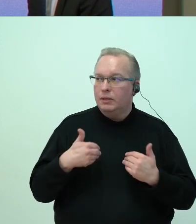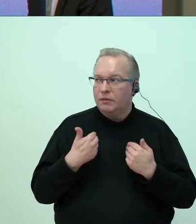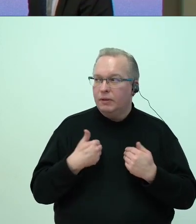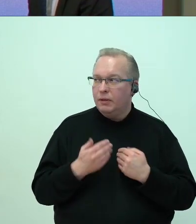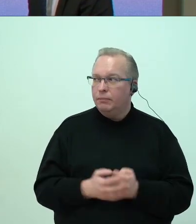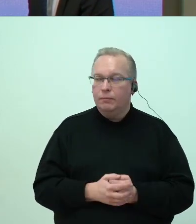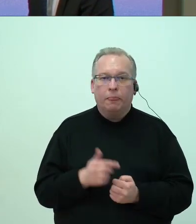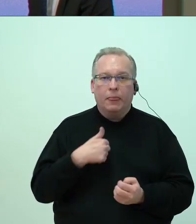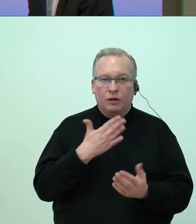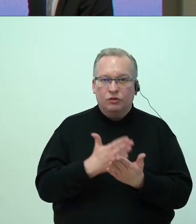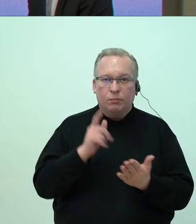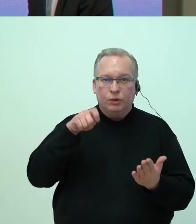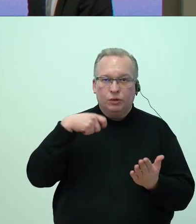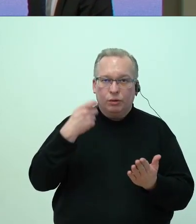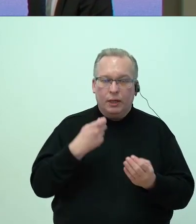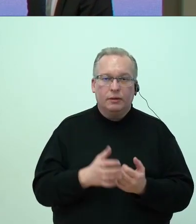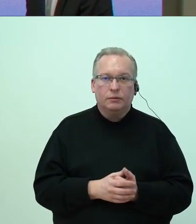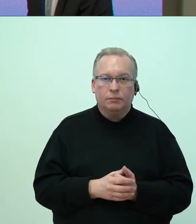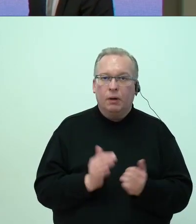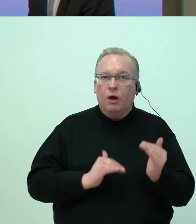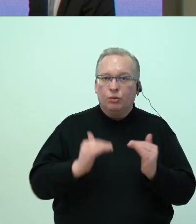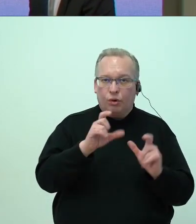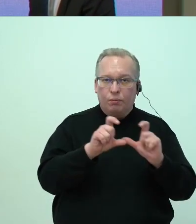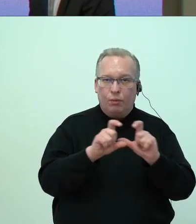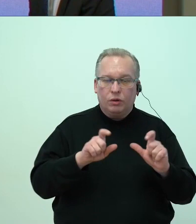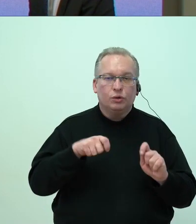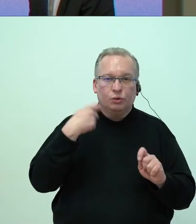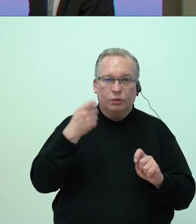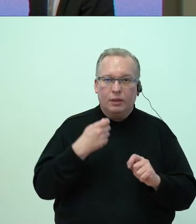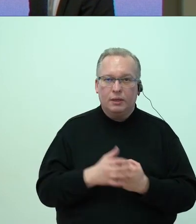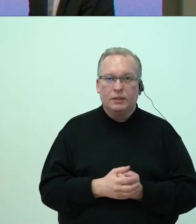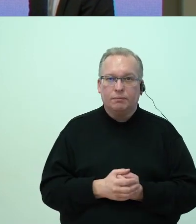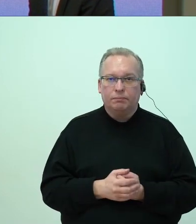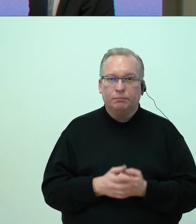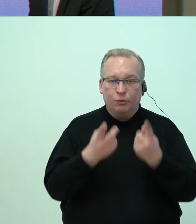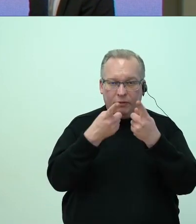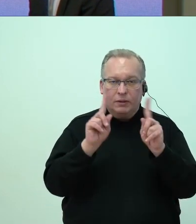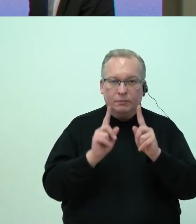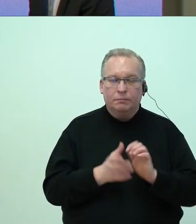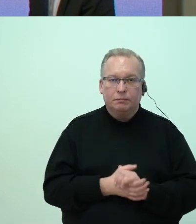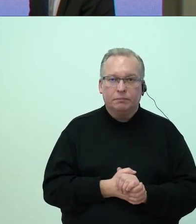Sveiki, aš esu studentas, aukštosios mokyklos studentas.